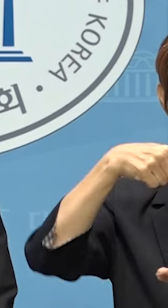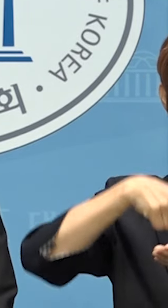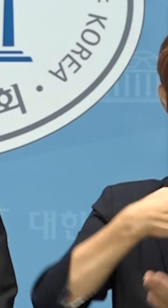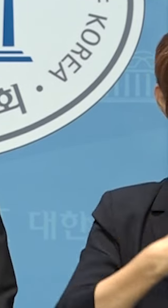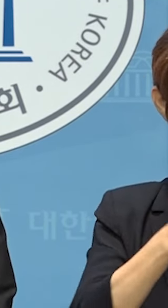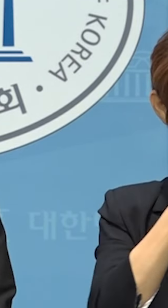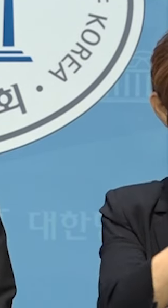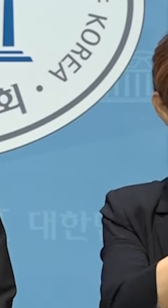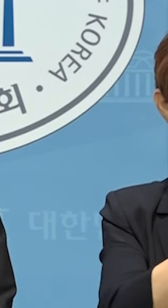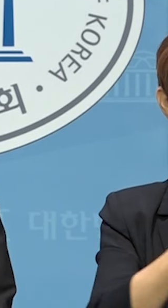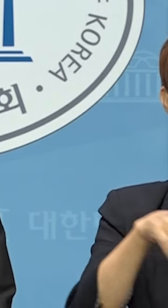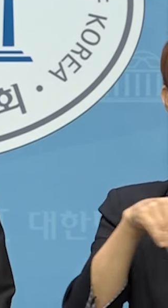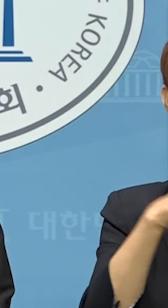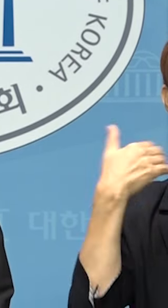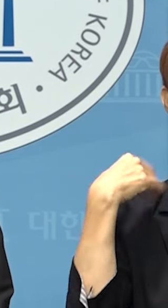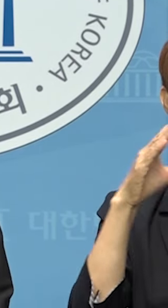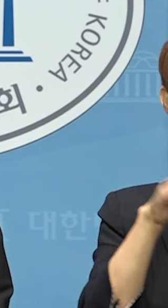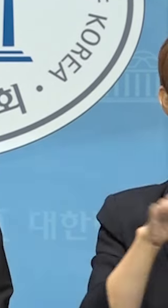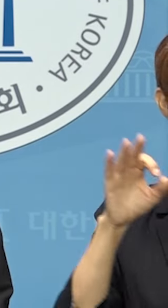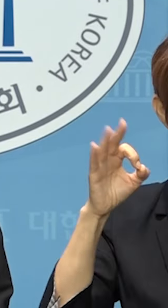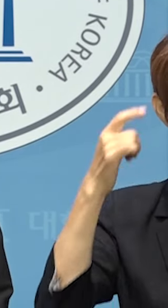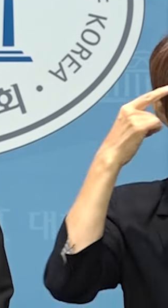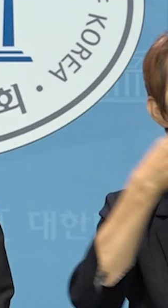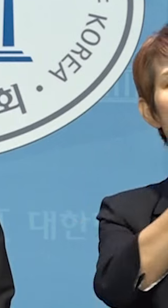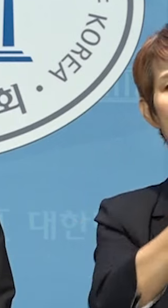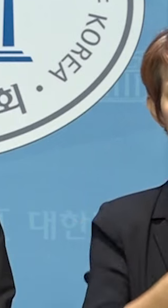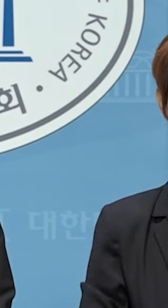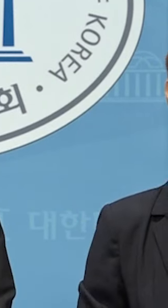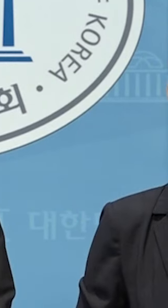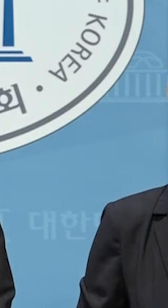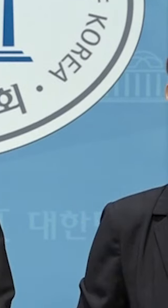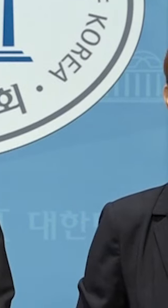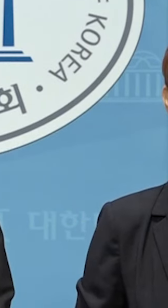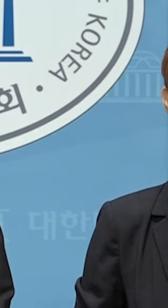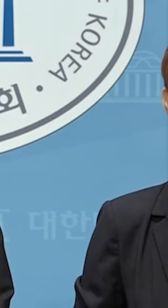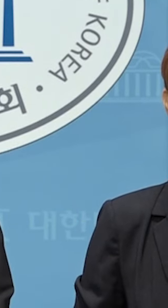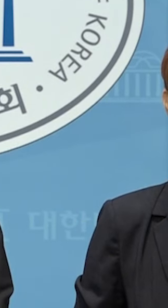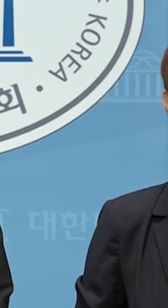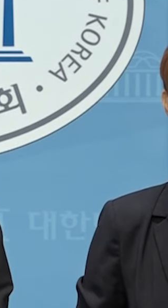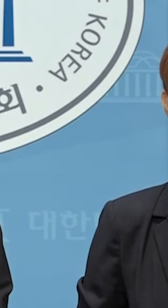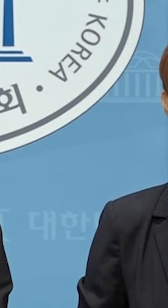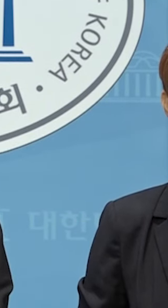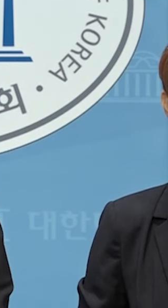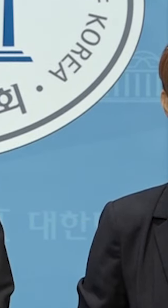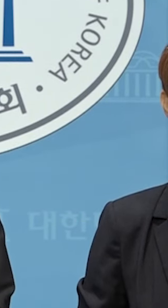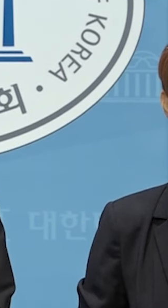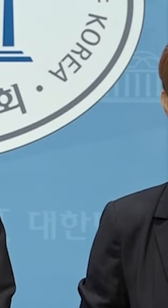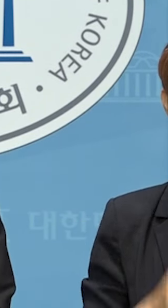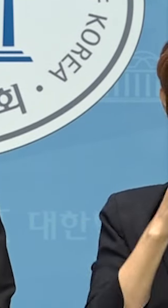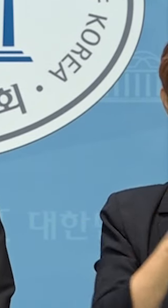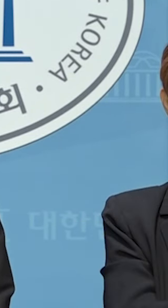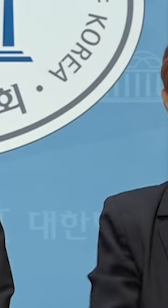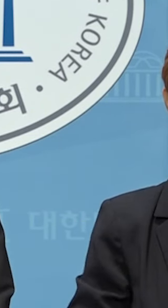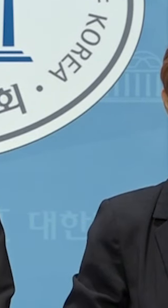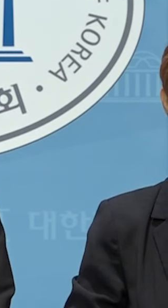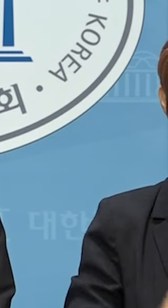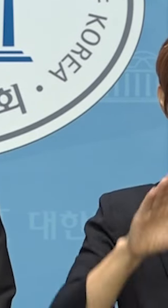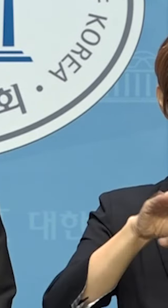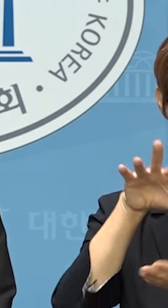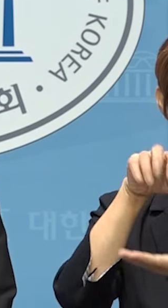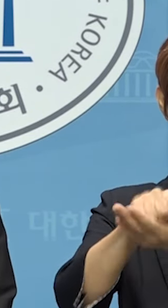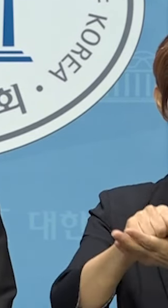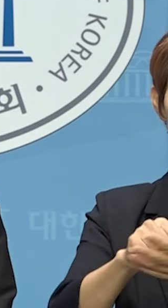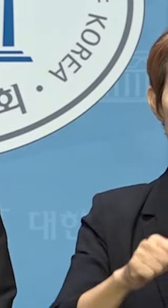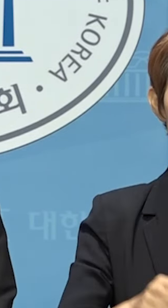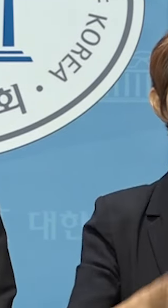걱정했다면 문재인 정부에서는 왜 하지 않은 것입니까 민주당은 방송 장학